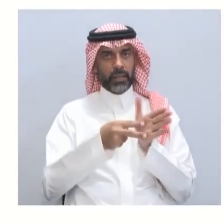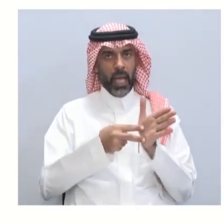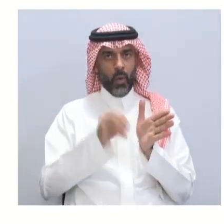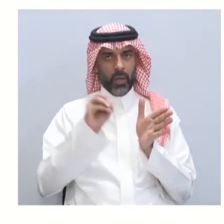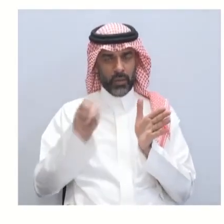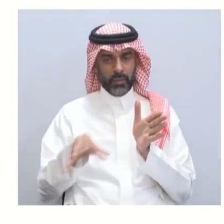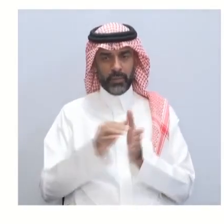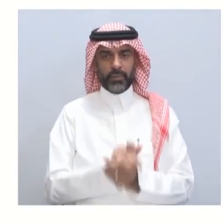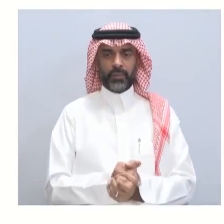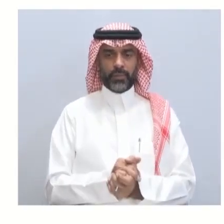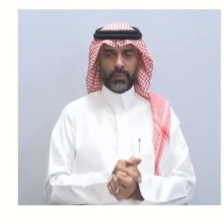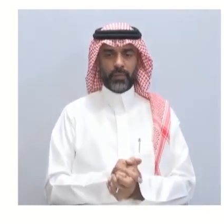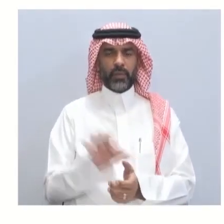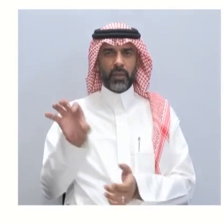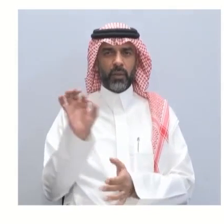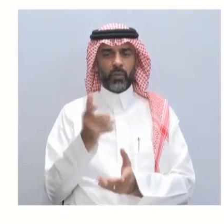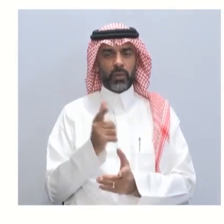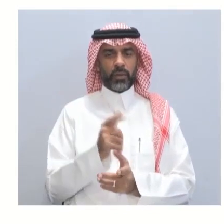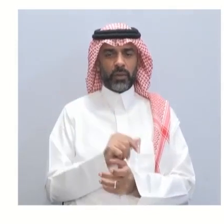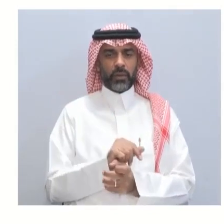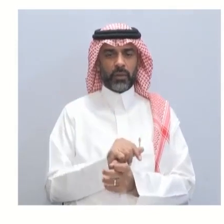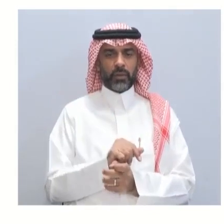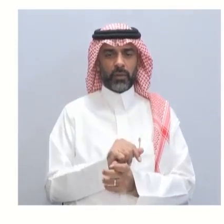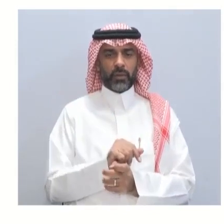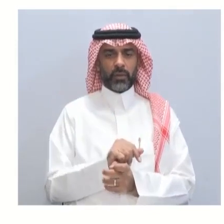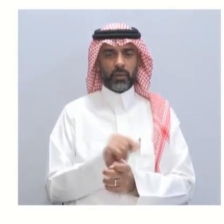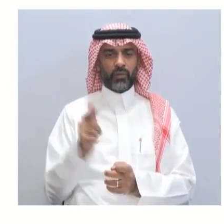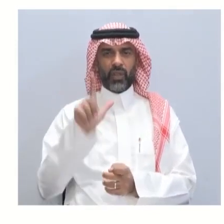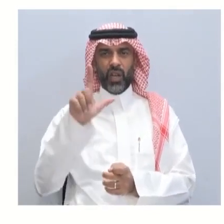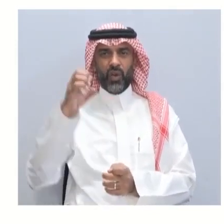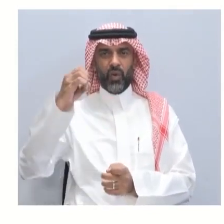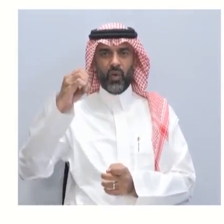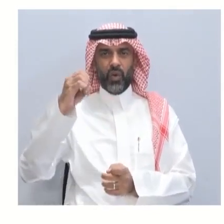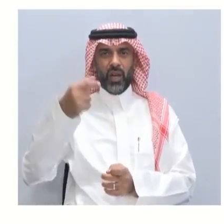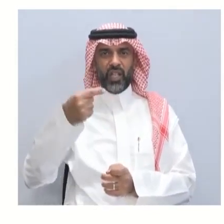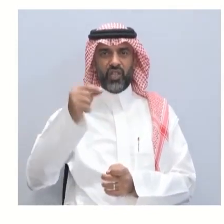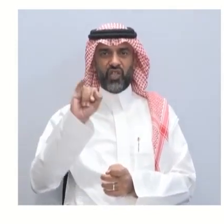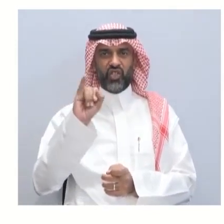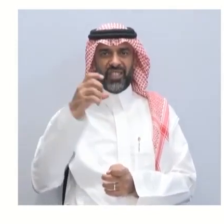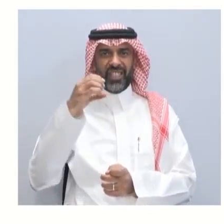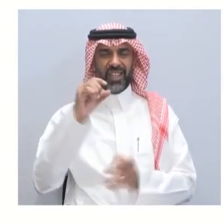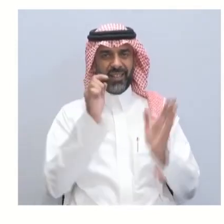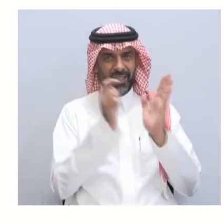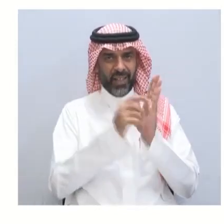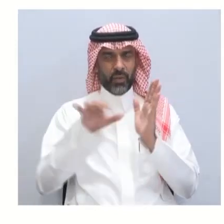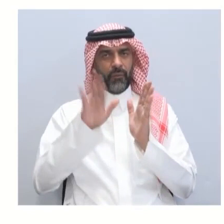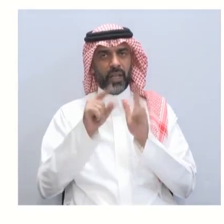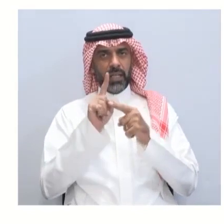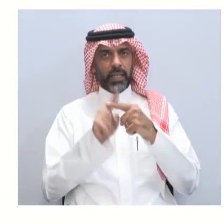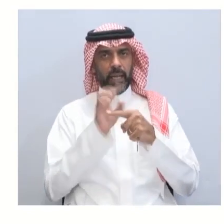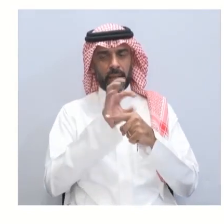علامه المساوات هذه ناخذها من ماذا من قائمه لوجيك المنطق والعلامات المنطقيه وناخذ